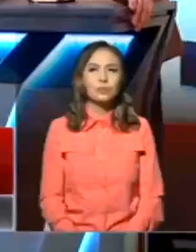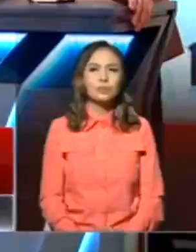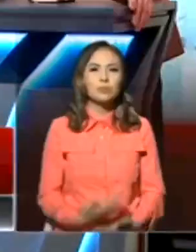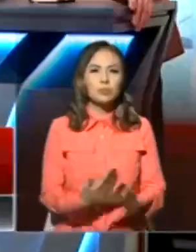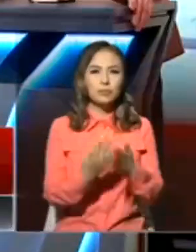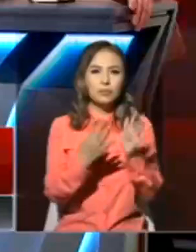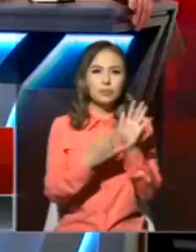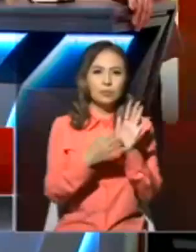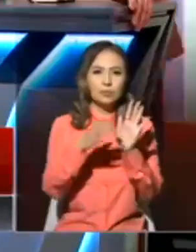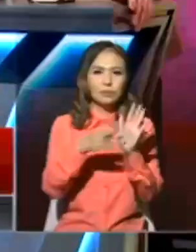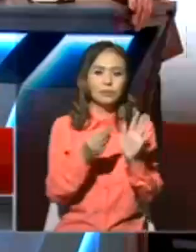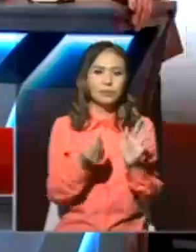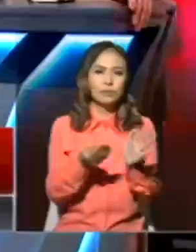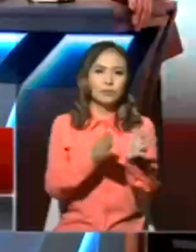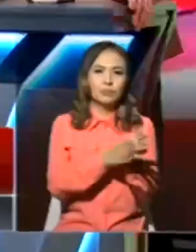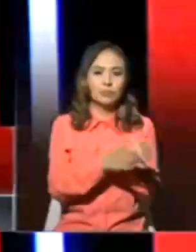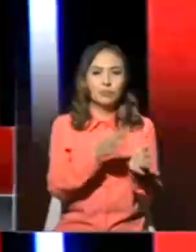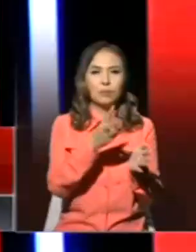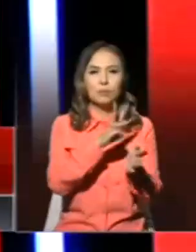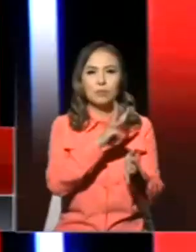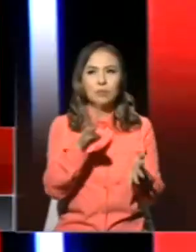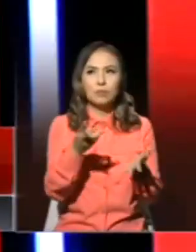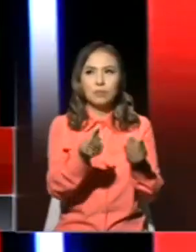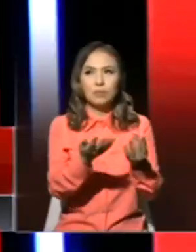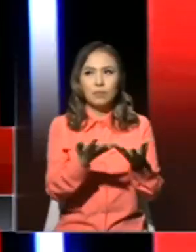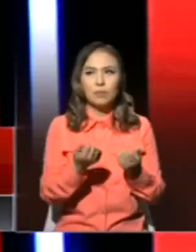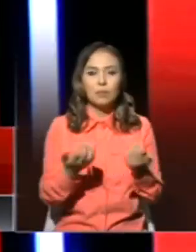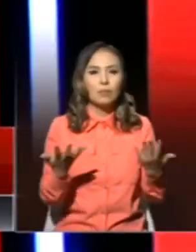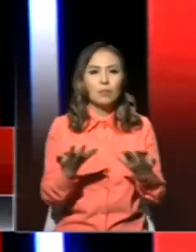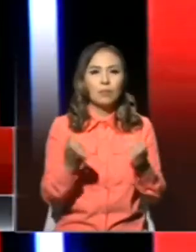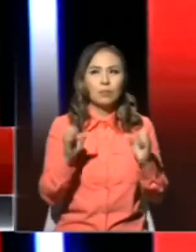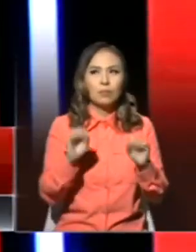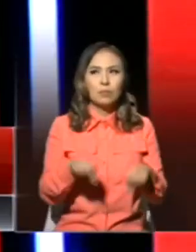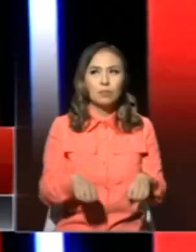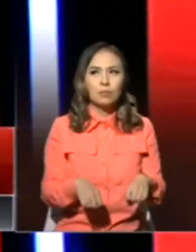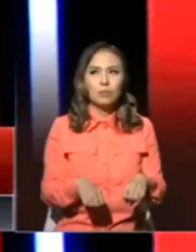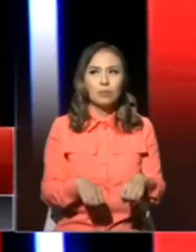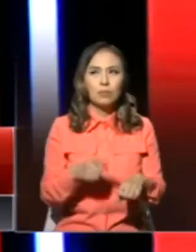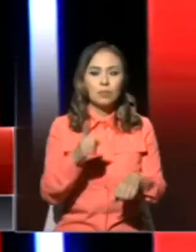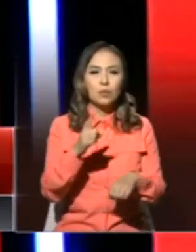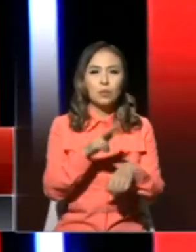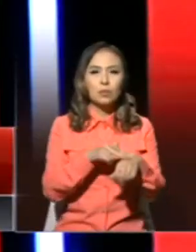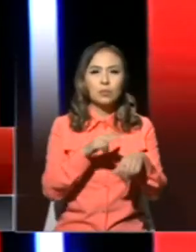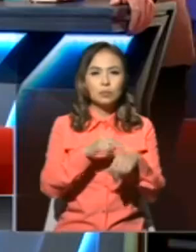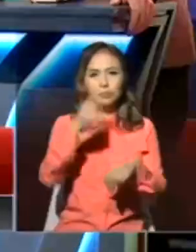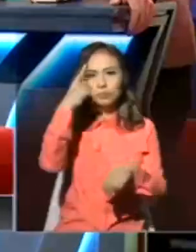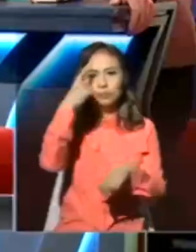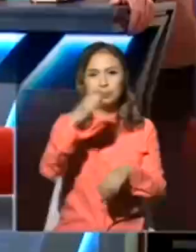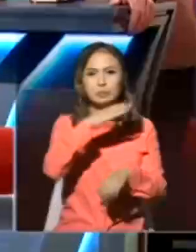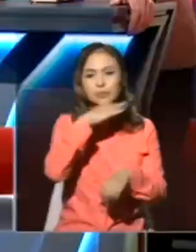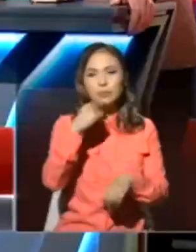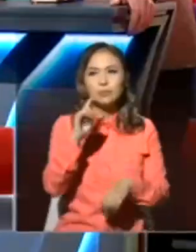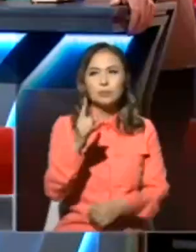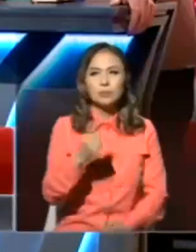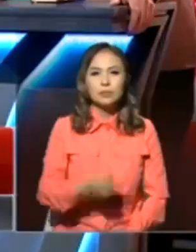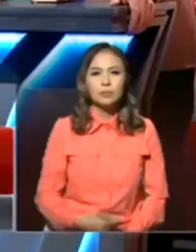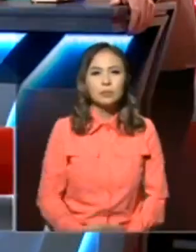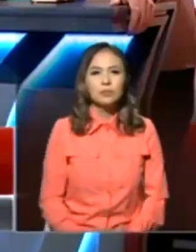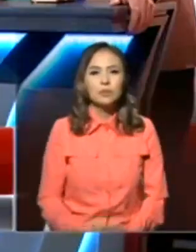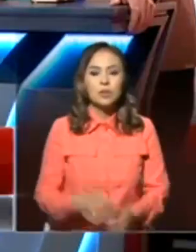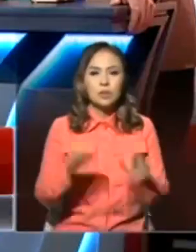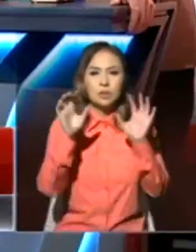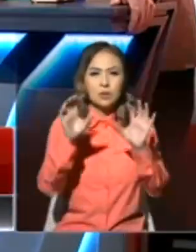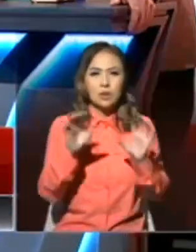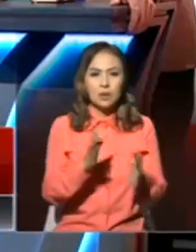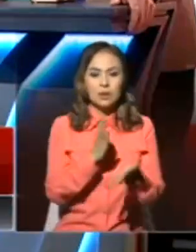миллион ұтып алса, ағасын айтып ақырын ақшасын шығарып алуға болады ғой. Неге осыны сіздер құзырлы органдарға қадағалау жағын пысықтамайсыздар, Руслан мырза? Неге заң бар, неге